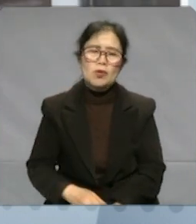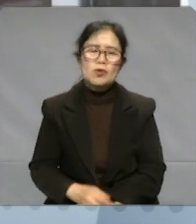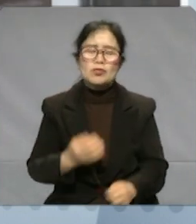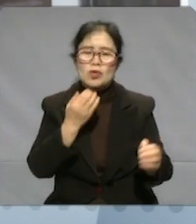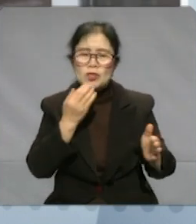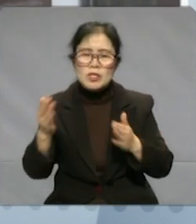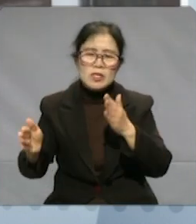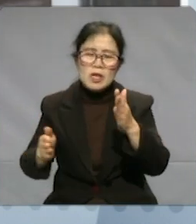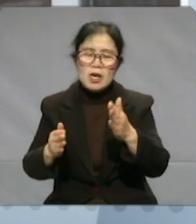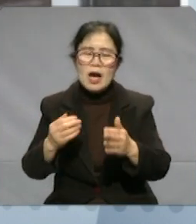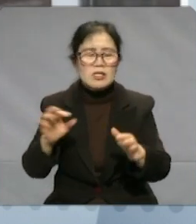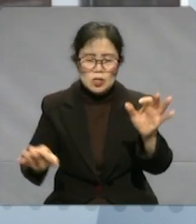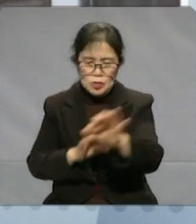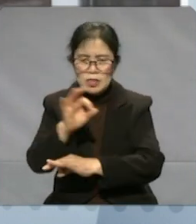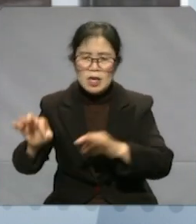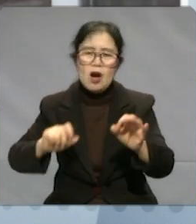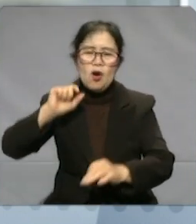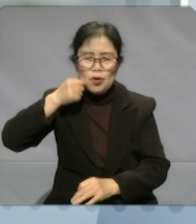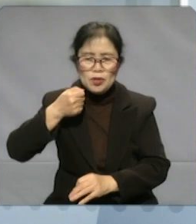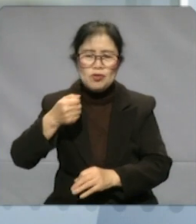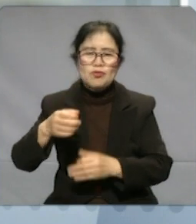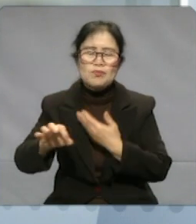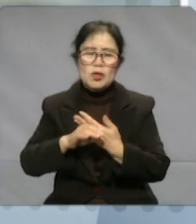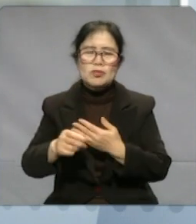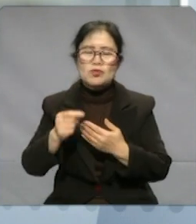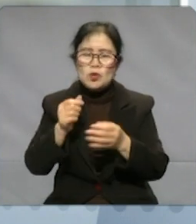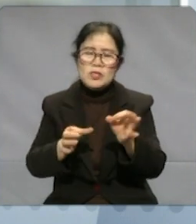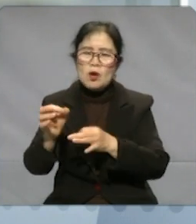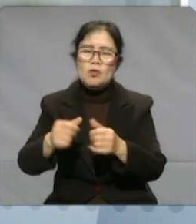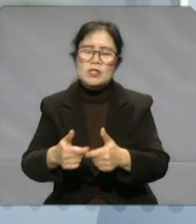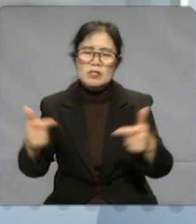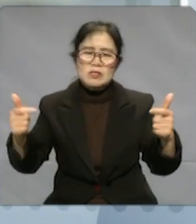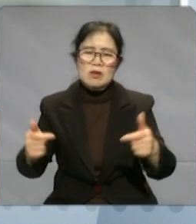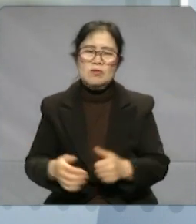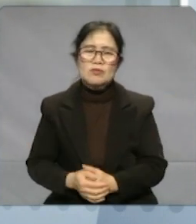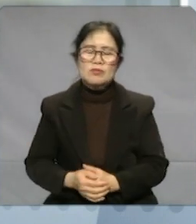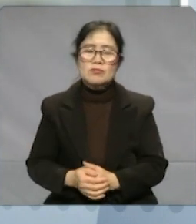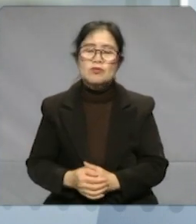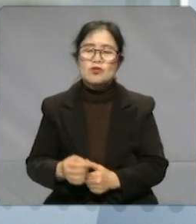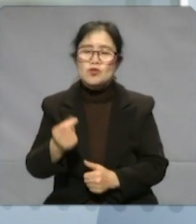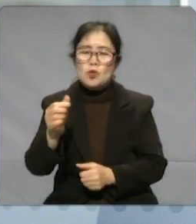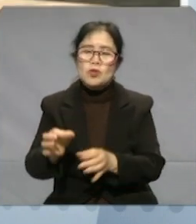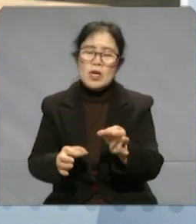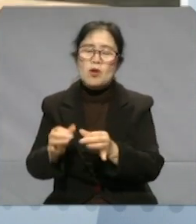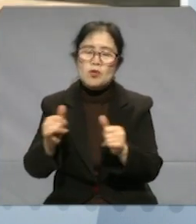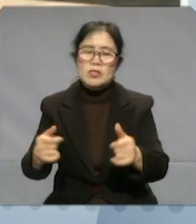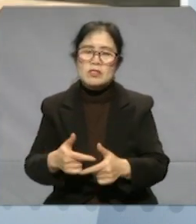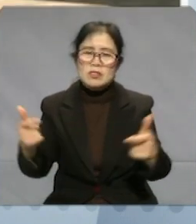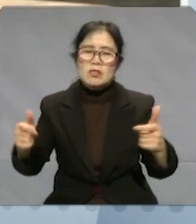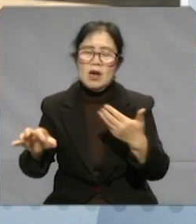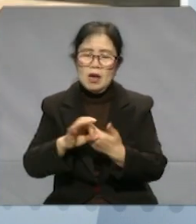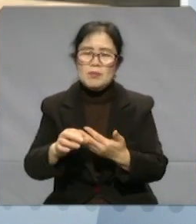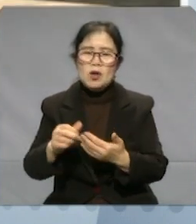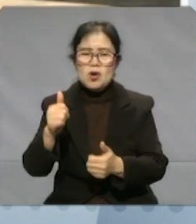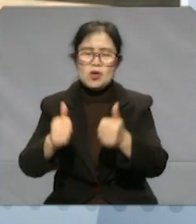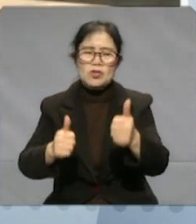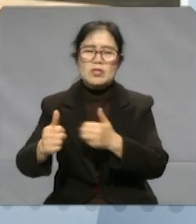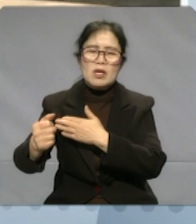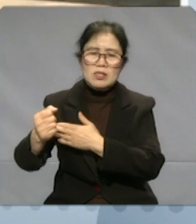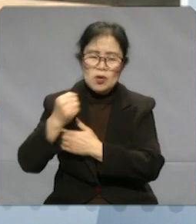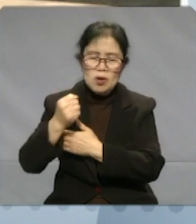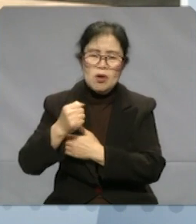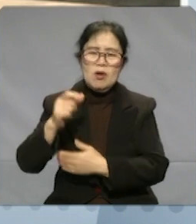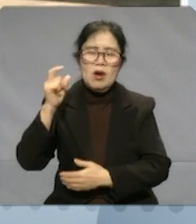경기가 어려우면 소상공인이 증가하고 소상공인이 증가하면 경쟁력 내지는 업종 간의